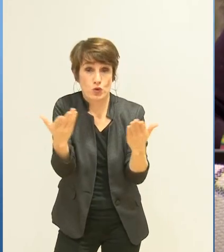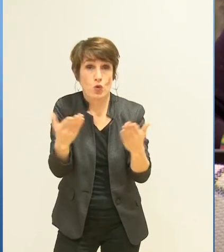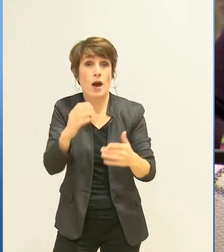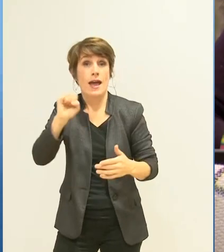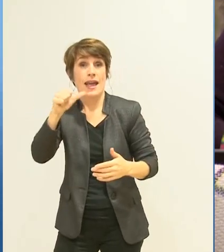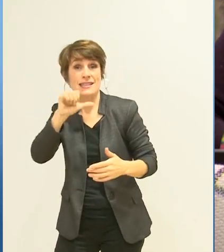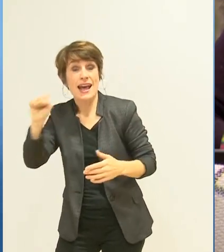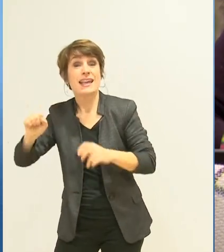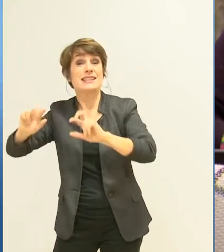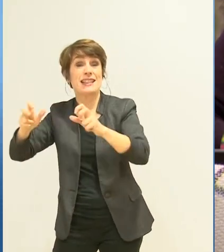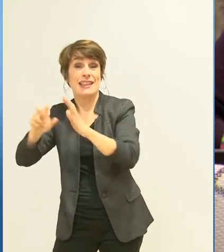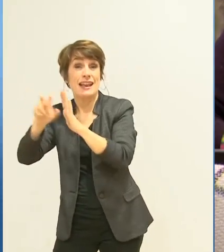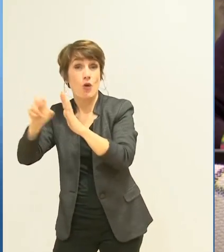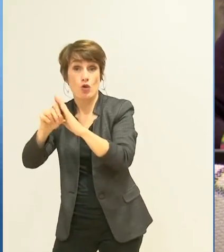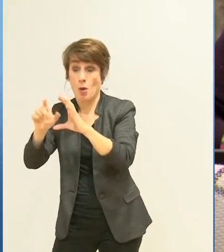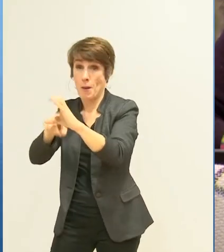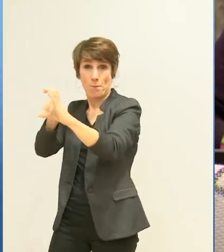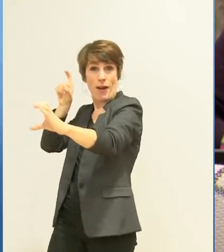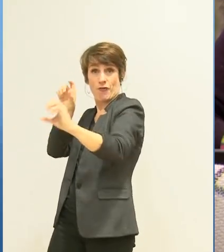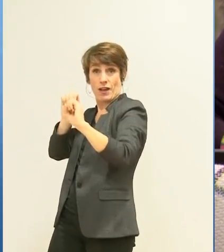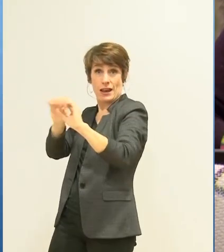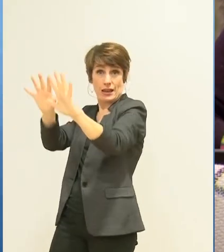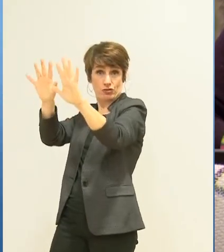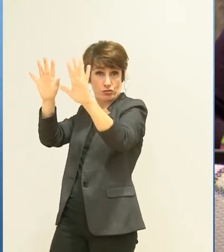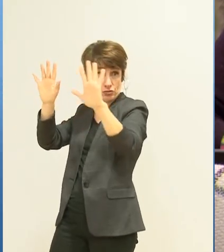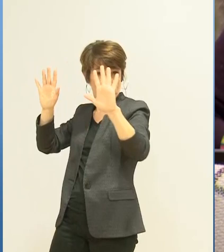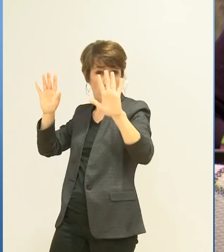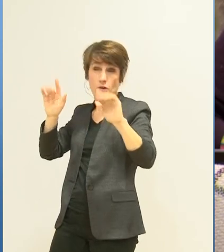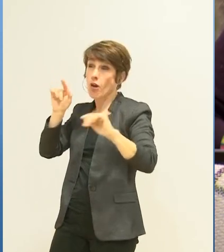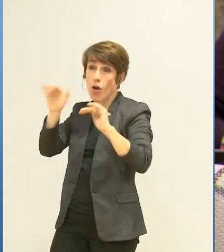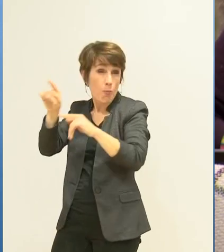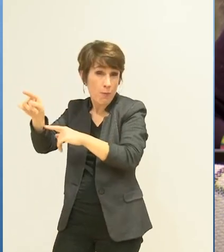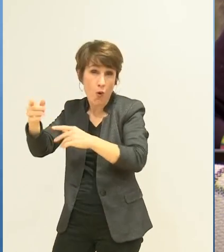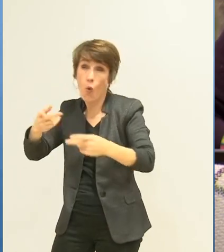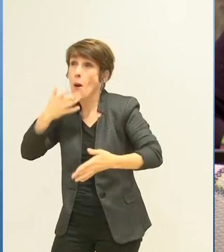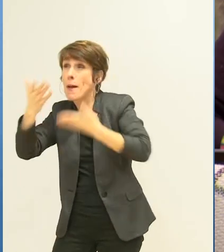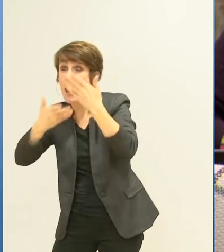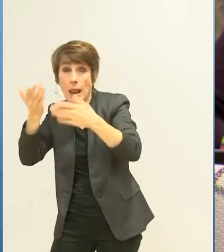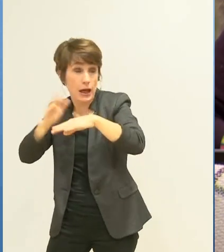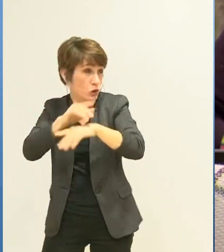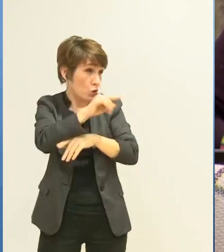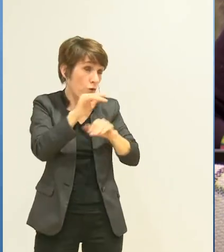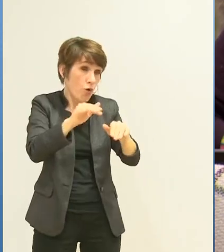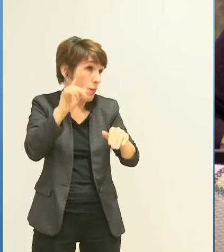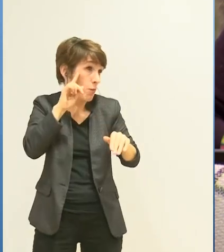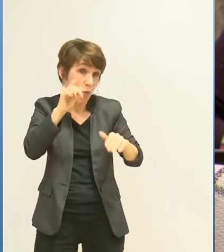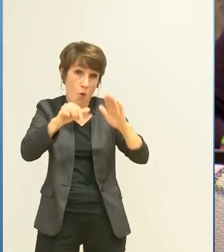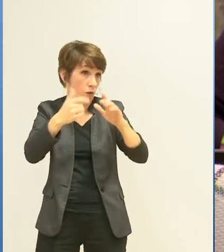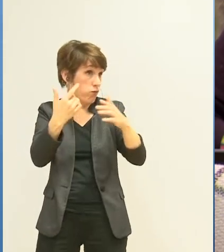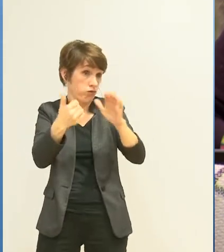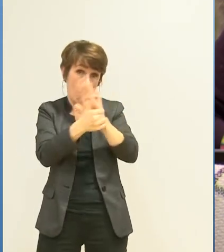sas télégrenoble qui vais évidemment parlera de vous même si vous ne donnez pas de l'argent puisque vous êtes un acteur incontournable du bassin grenoblois